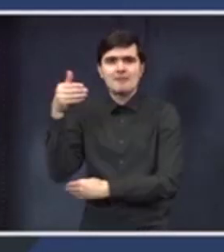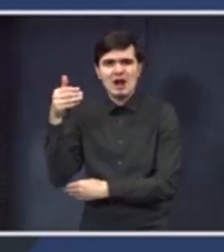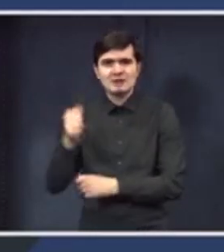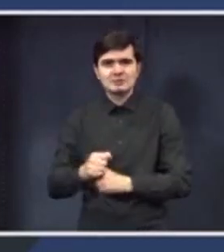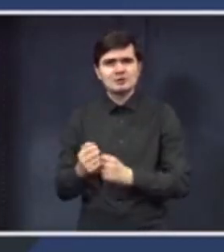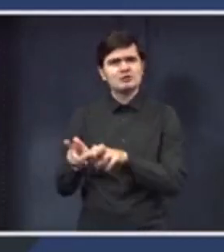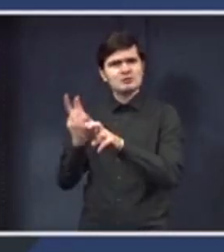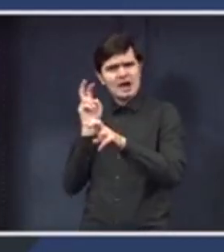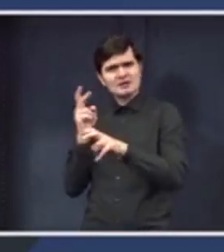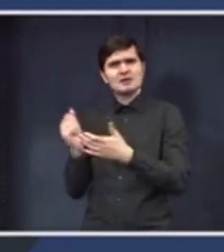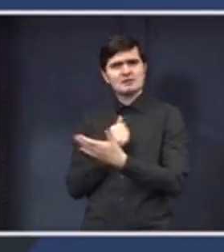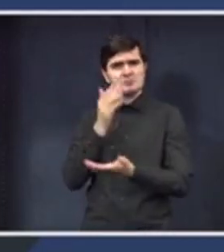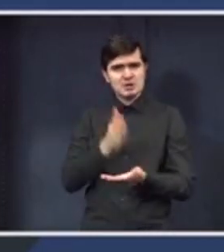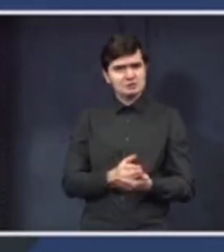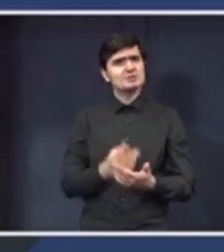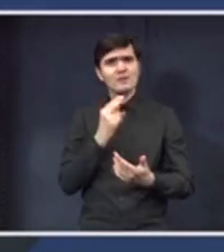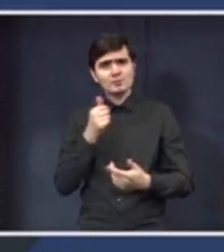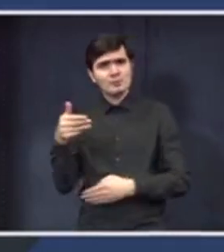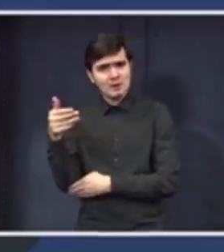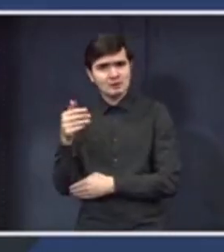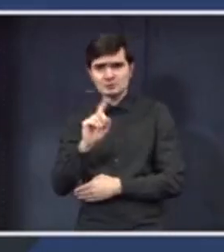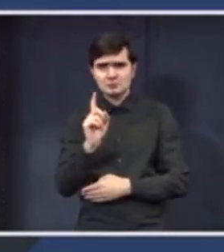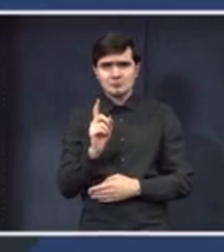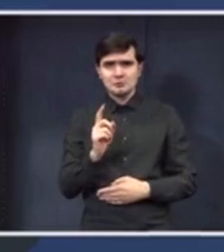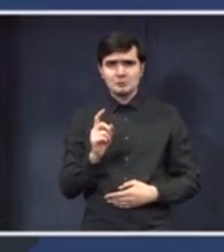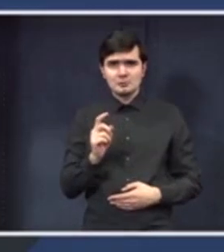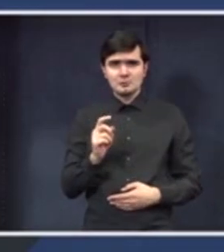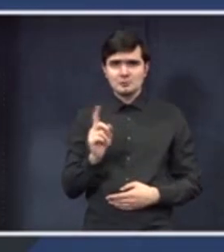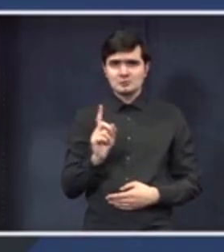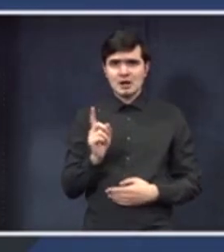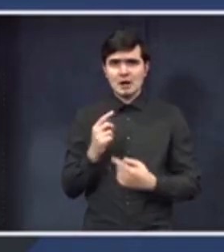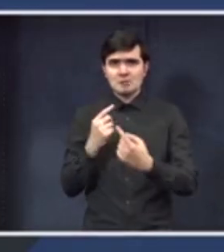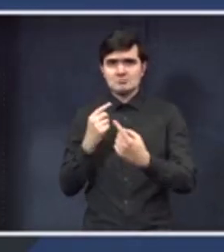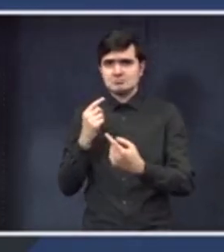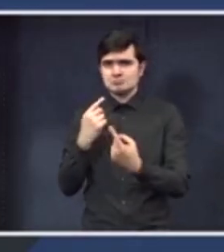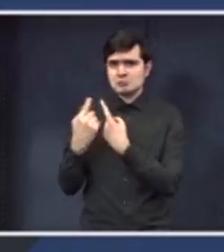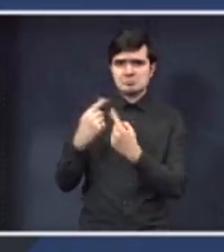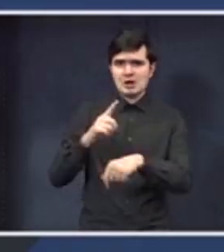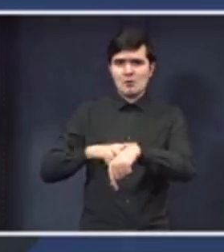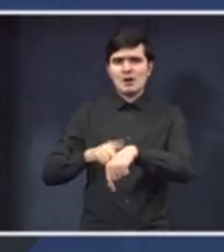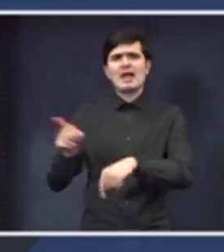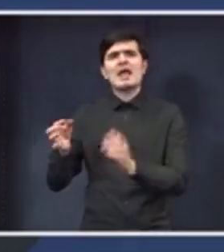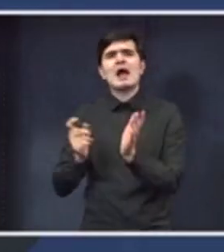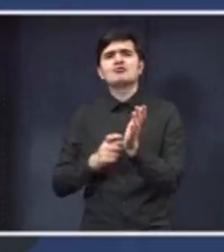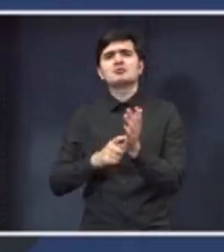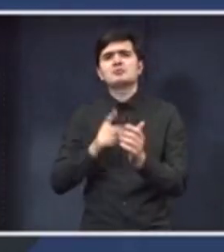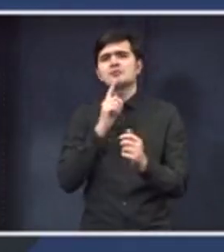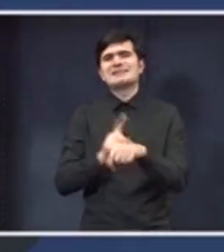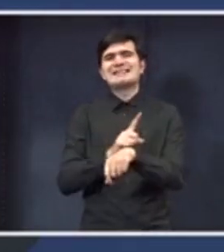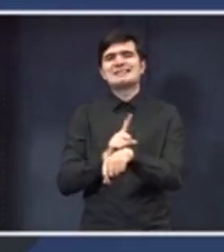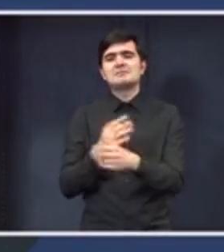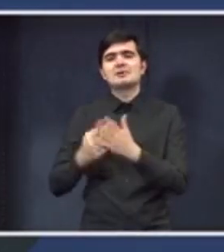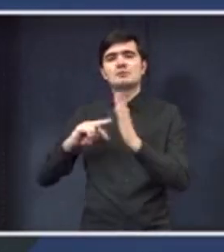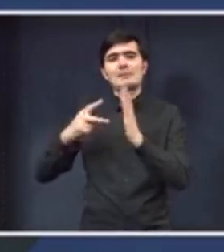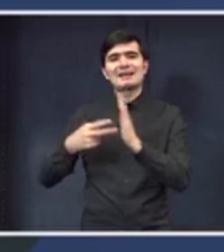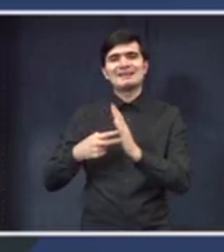și înainte de a lua această decizie. Nu a fost disputată ora, mi s-a cerut doar puțin timp pentru a pregăti, dar nu